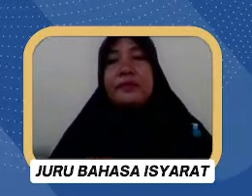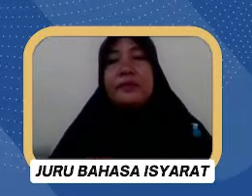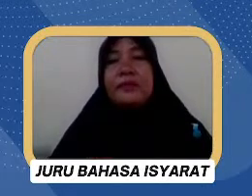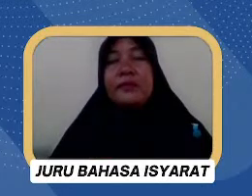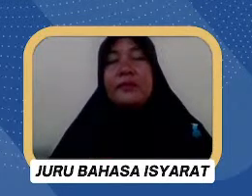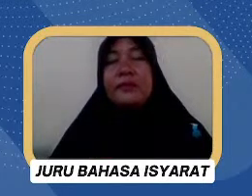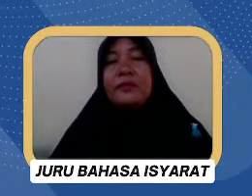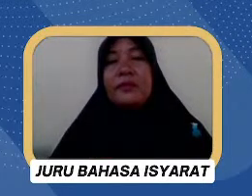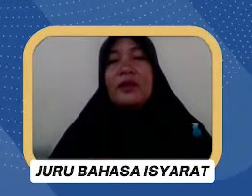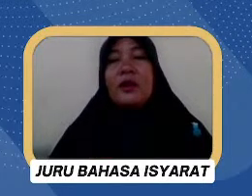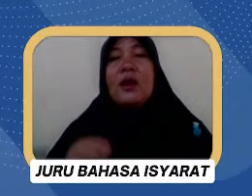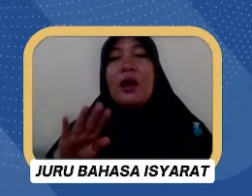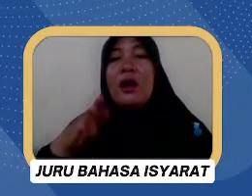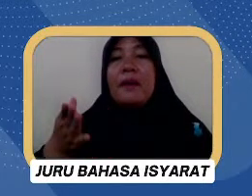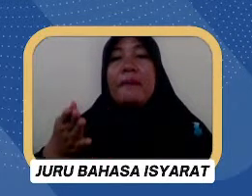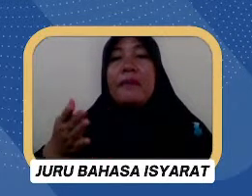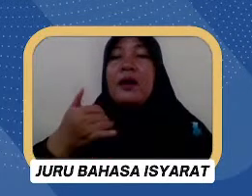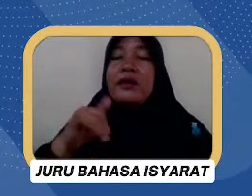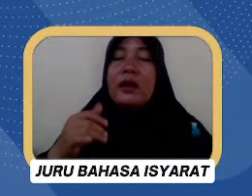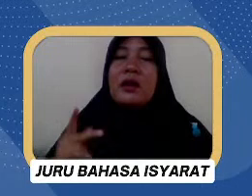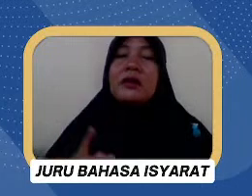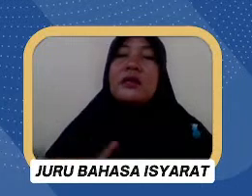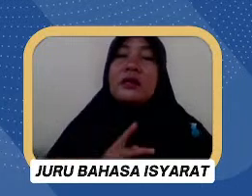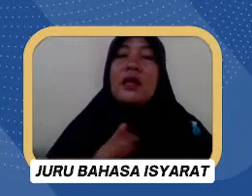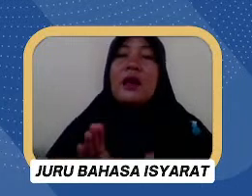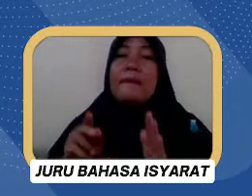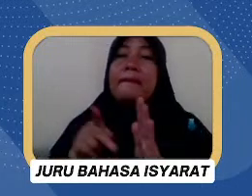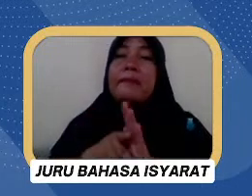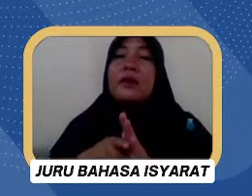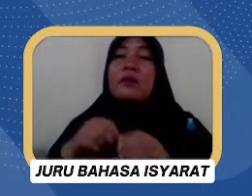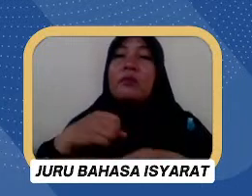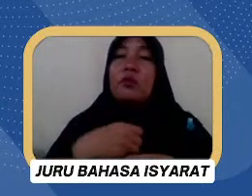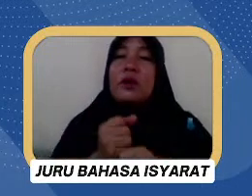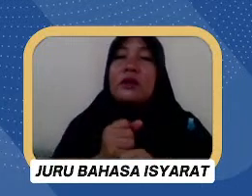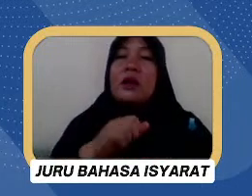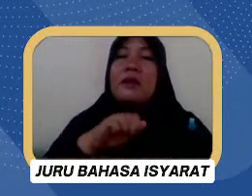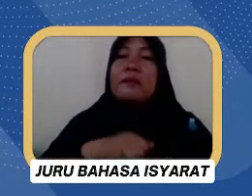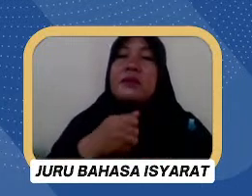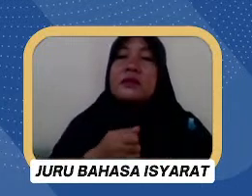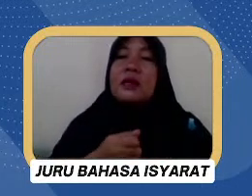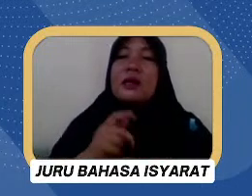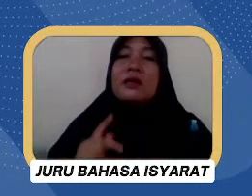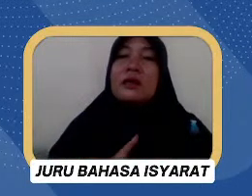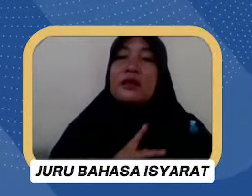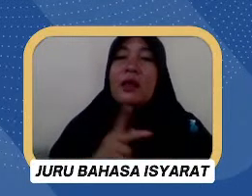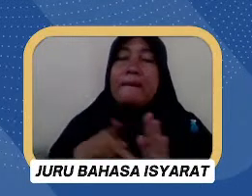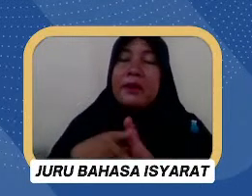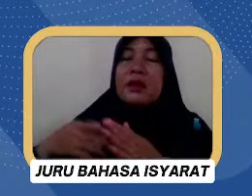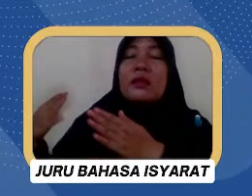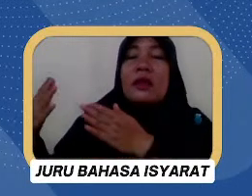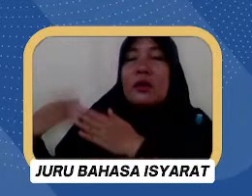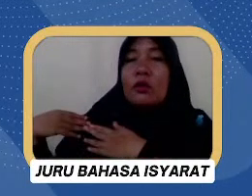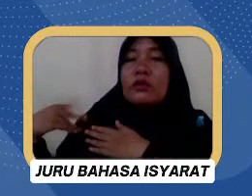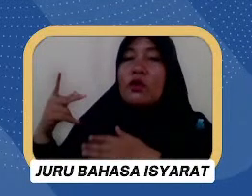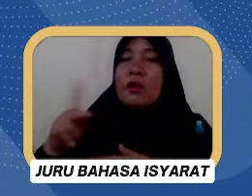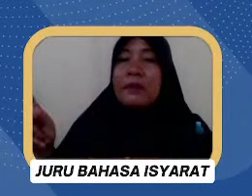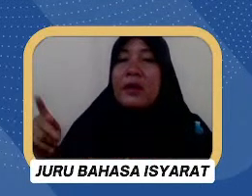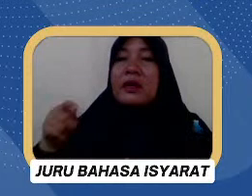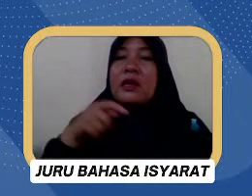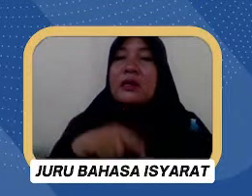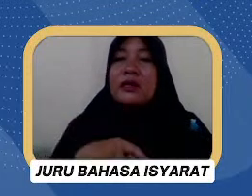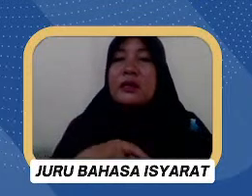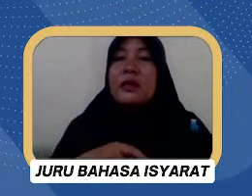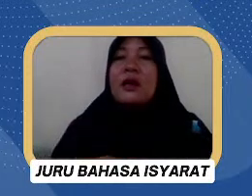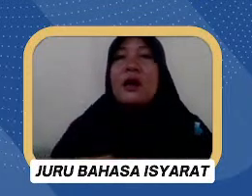bisa dipertanggungjawabkan di mata Tuhan, dipertanggungjawabkan di mata atasan dan masyarakat sekalipun. Yang